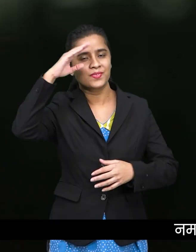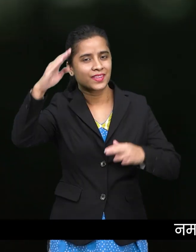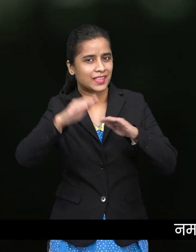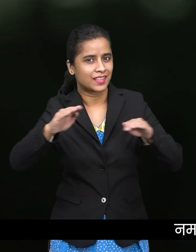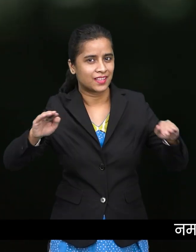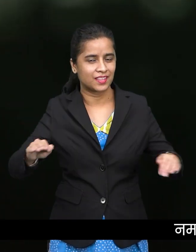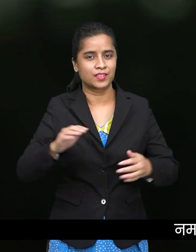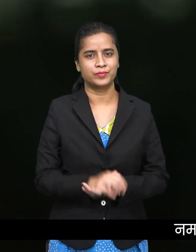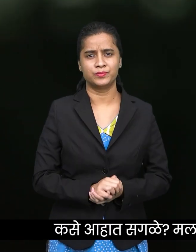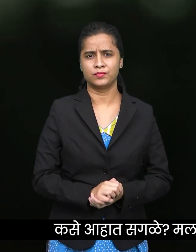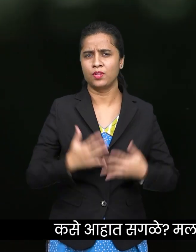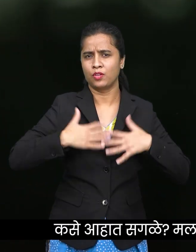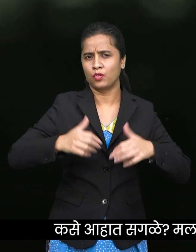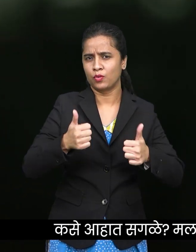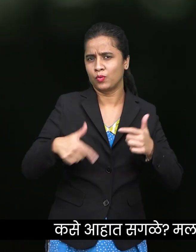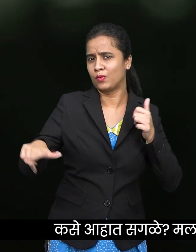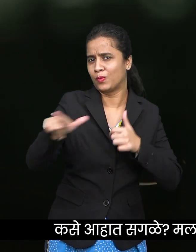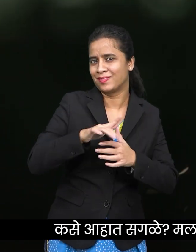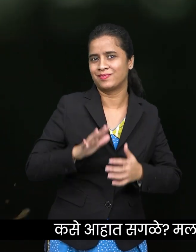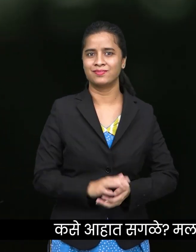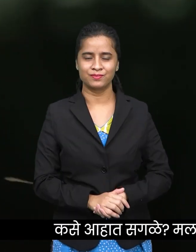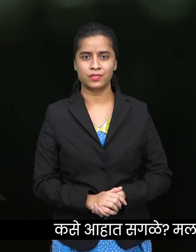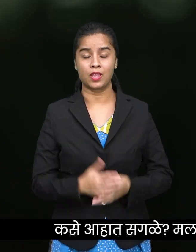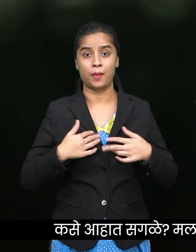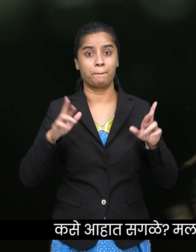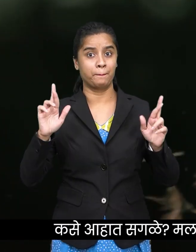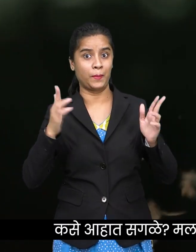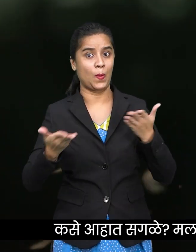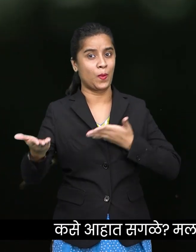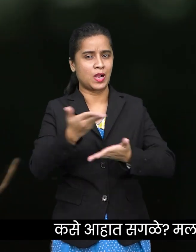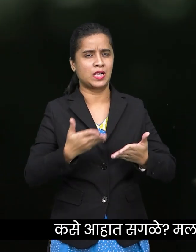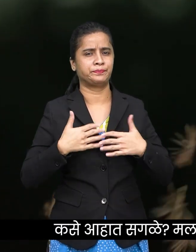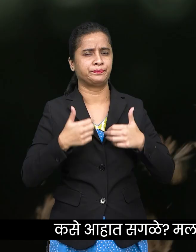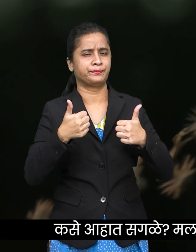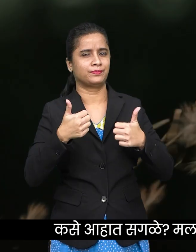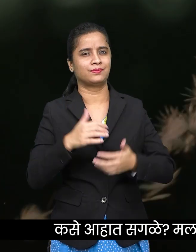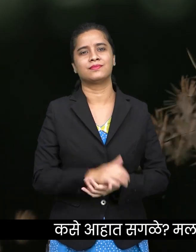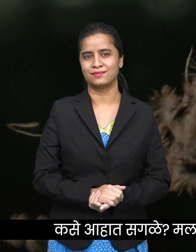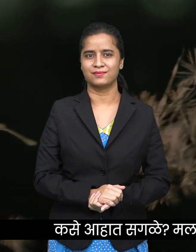नमस्कार विद्यार्थ्यांनो, कसे आहात सगळे? मला आशा आहे की तुम्ही सर्व ठीक असाल.